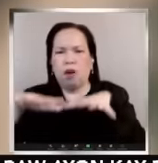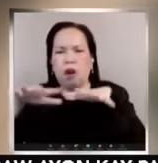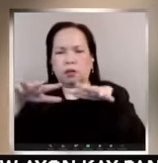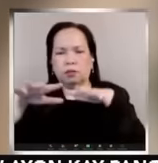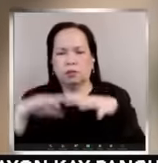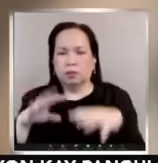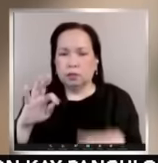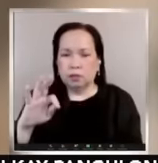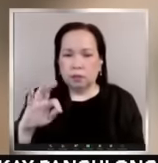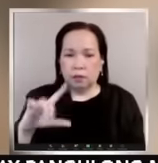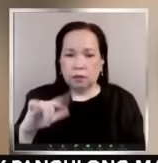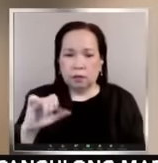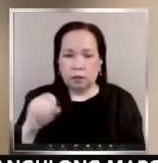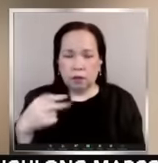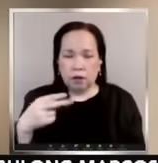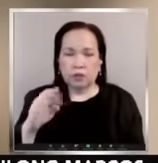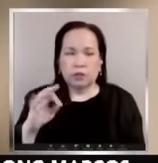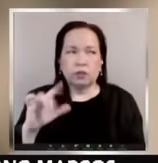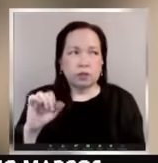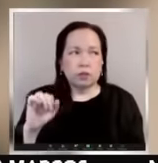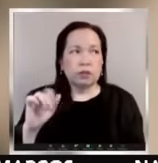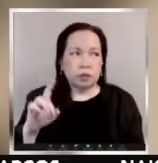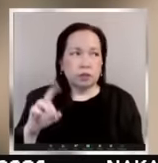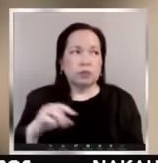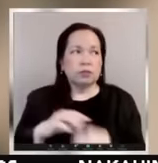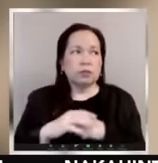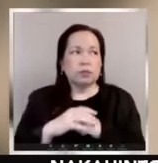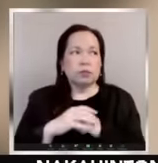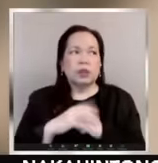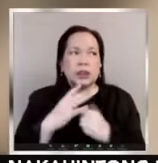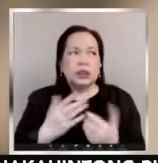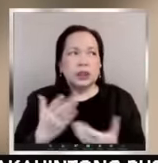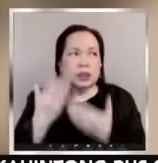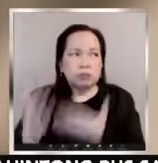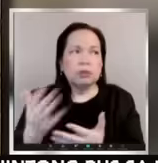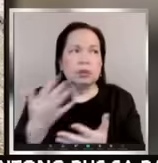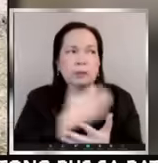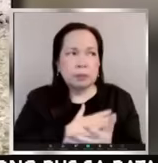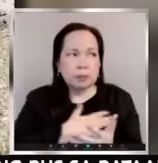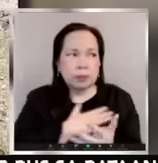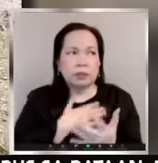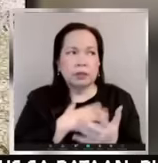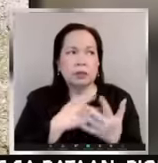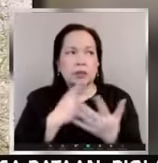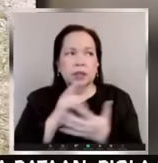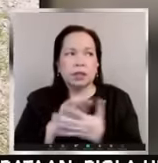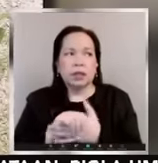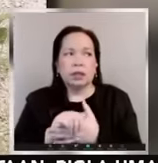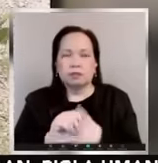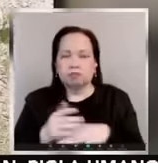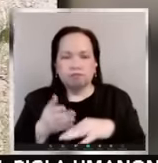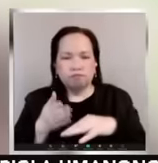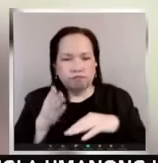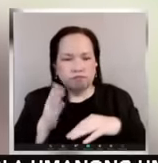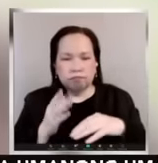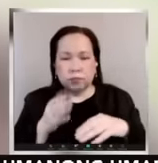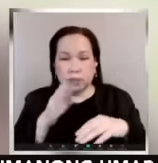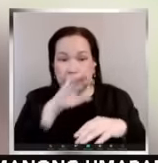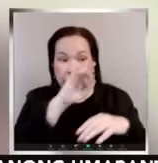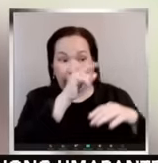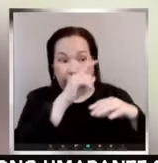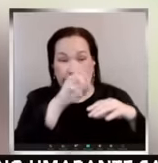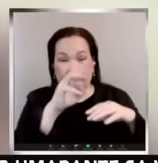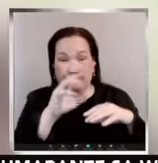breaching ng dam kung magkakaroon ng damming nga para yung ilog tutuloy pababa. Kailangan gawin talaga ng local government